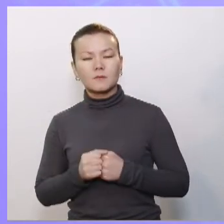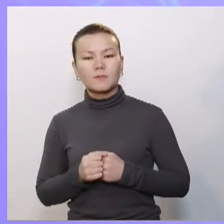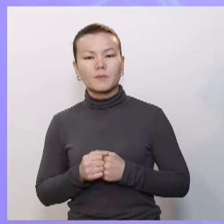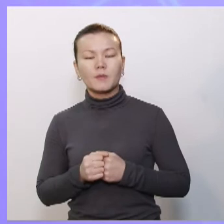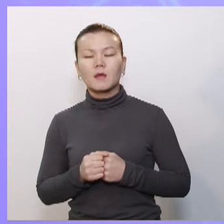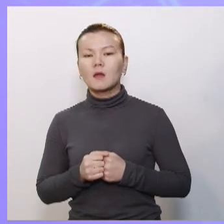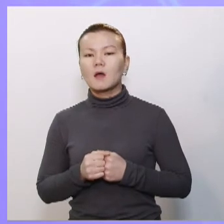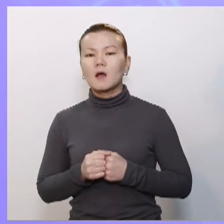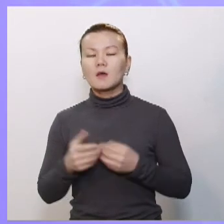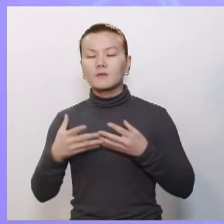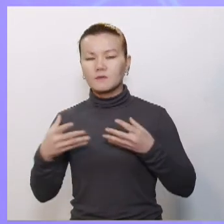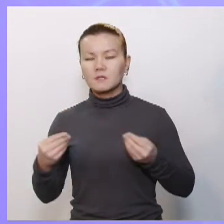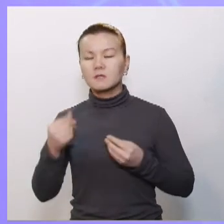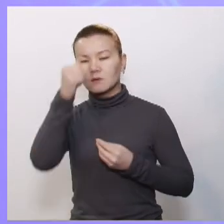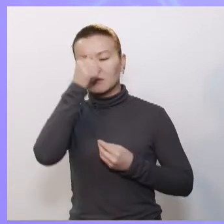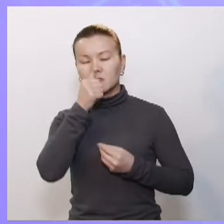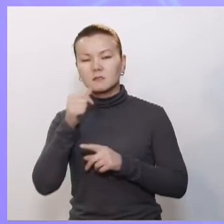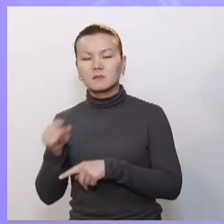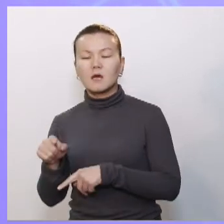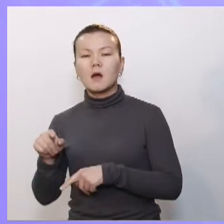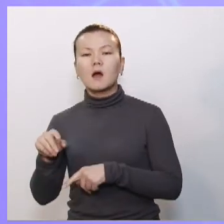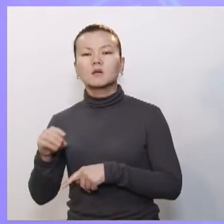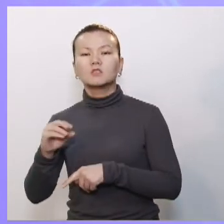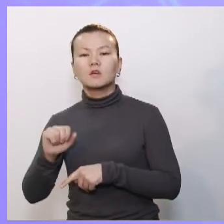Жаз айлары жалган куран март,